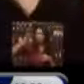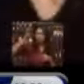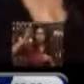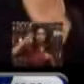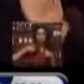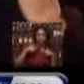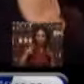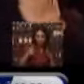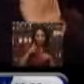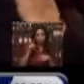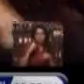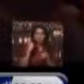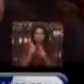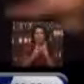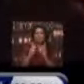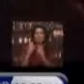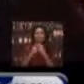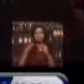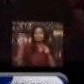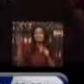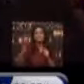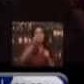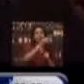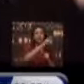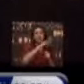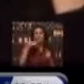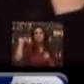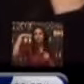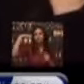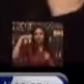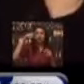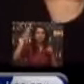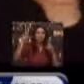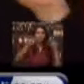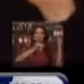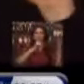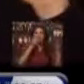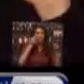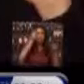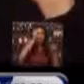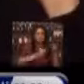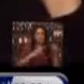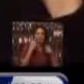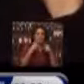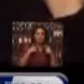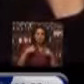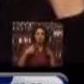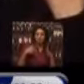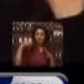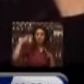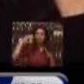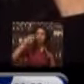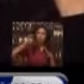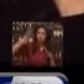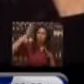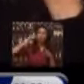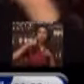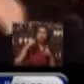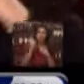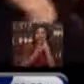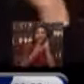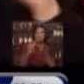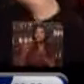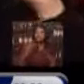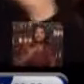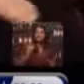ما عنديش الحكايه دي، كل واحد يعني. فما كنتش بعامله كانه رئيس ولا بتاع،